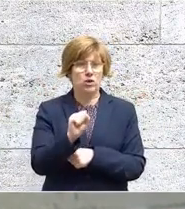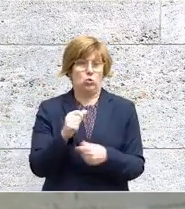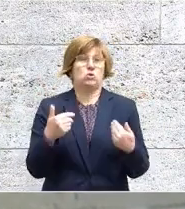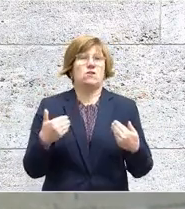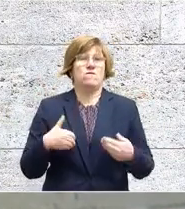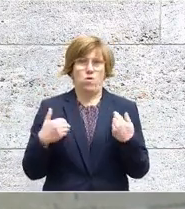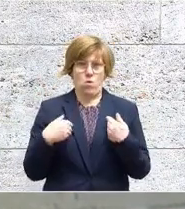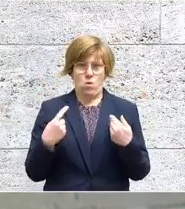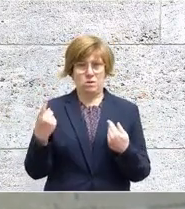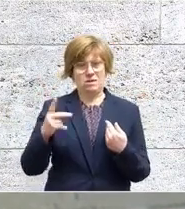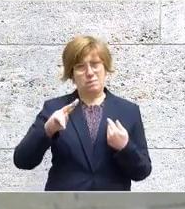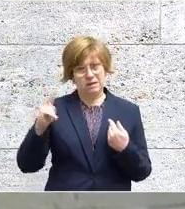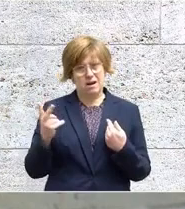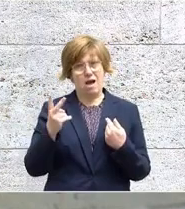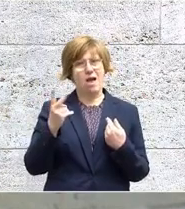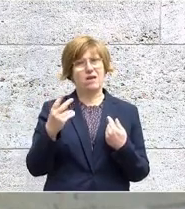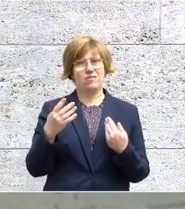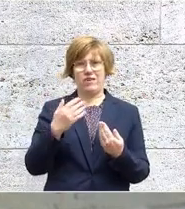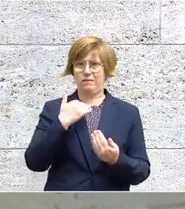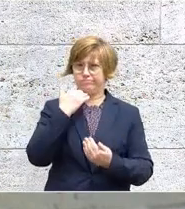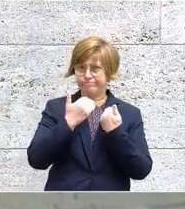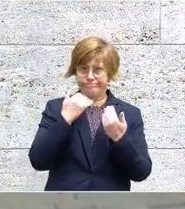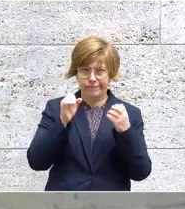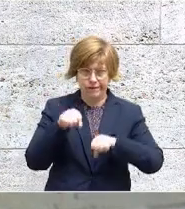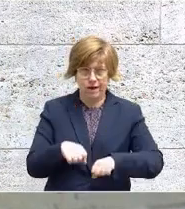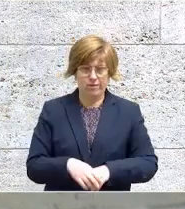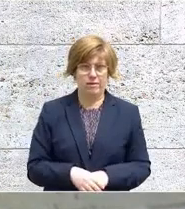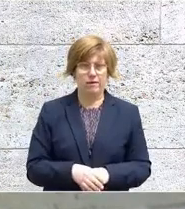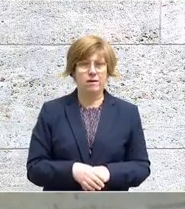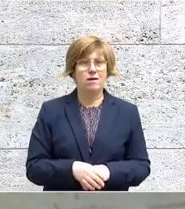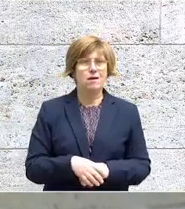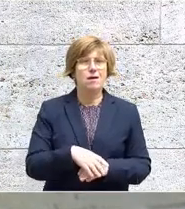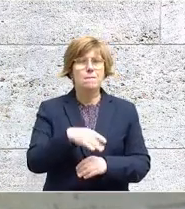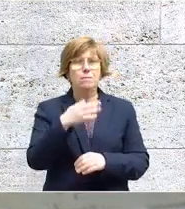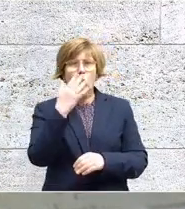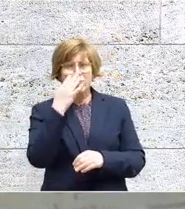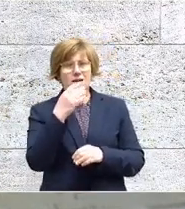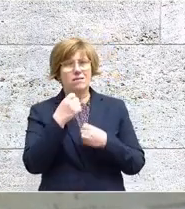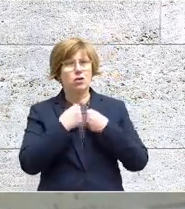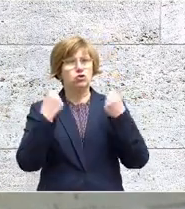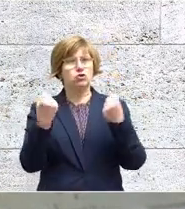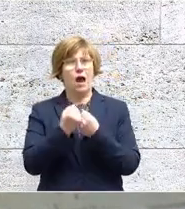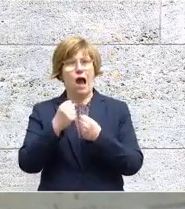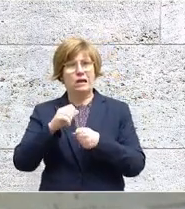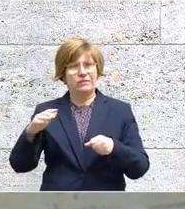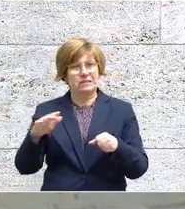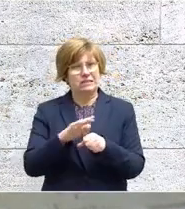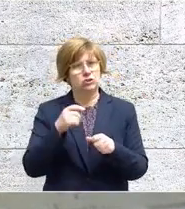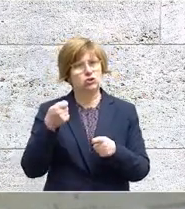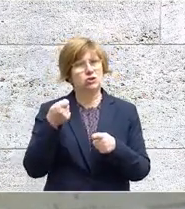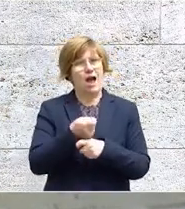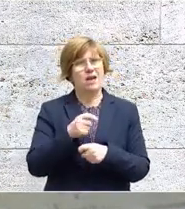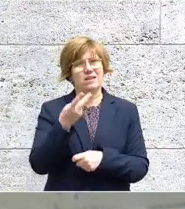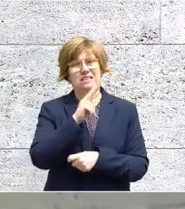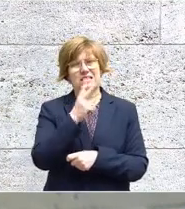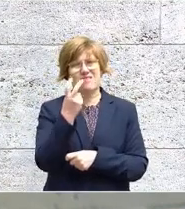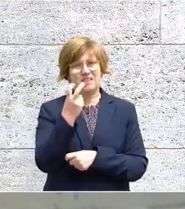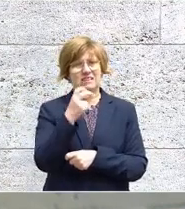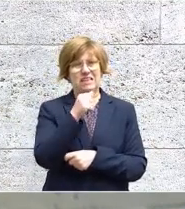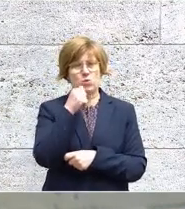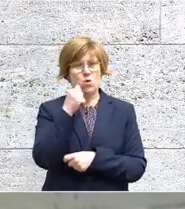freuen uns, dass Sie gleich zu uns sprechen werden. Der versuchte Staatsstreich vom 20. Juli 1944